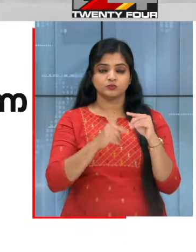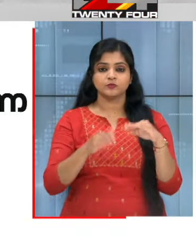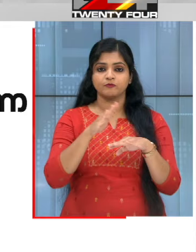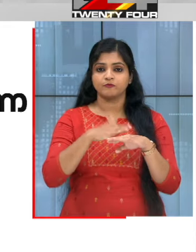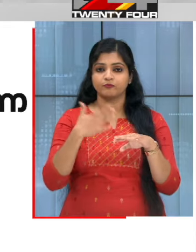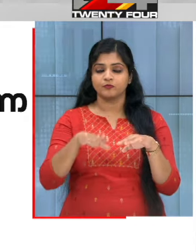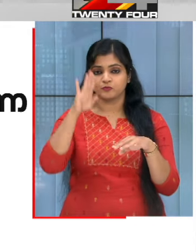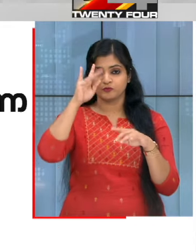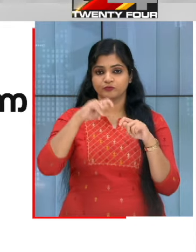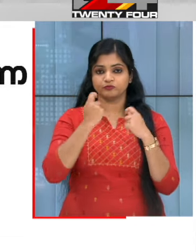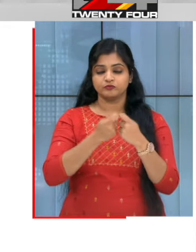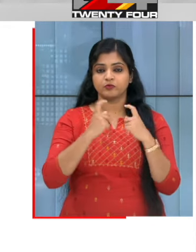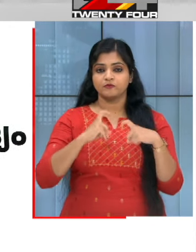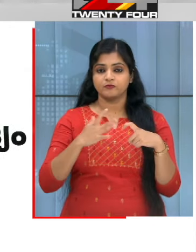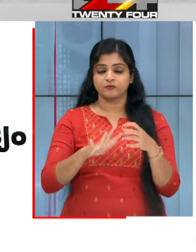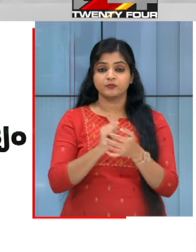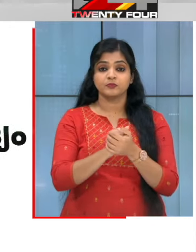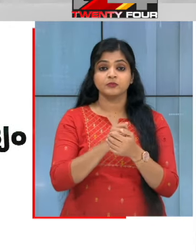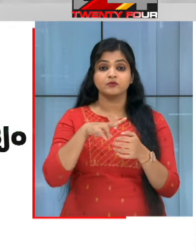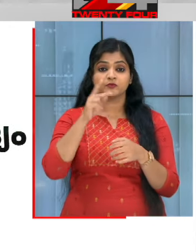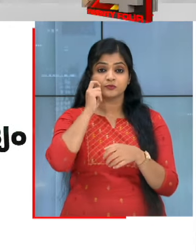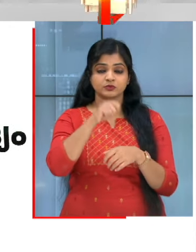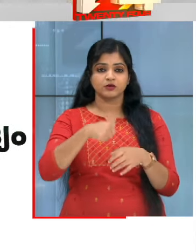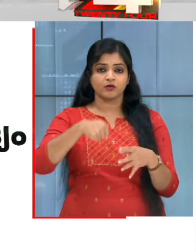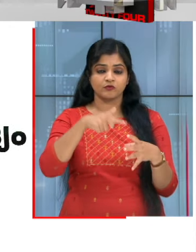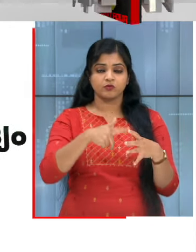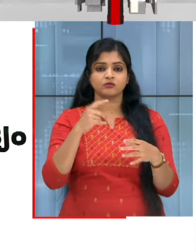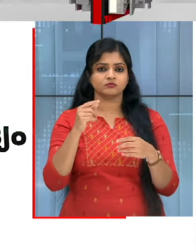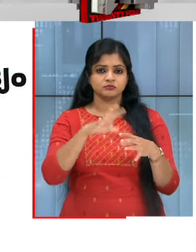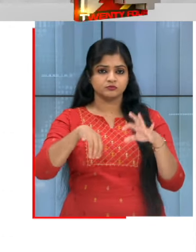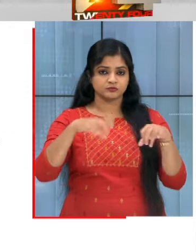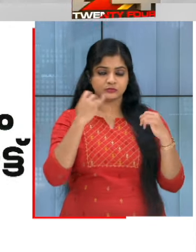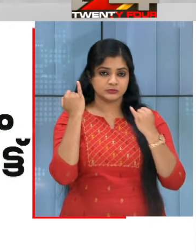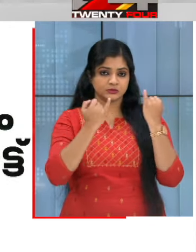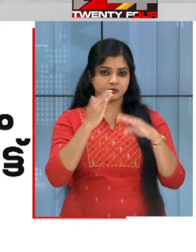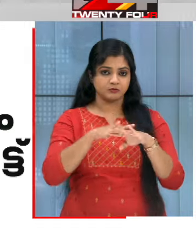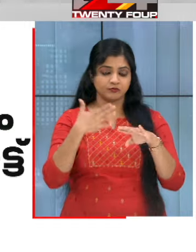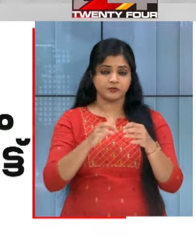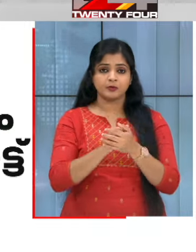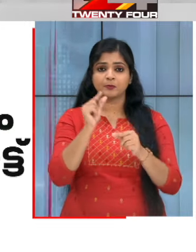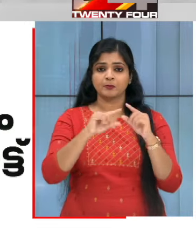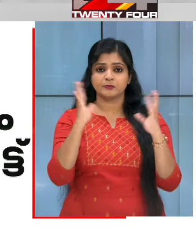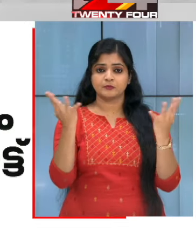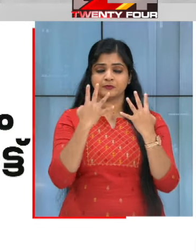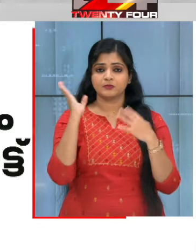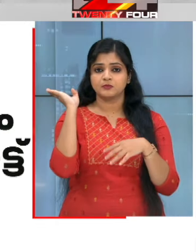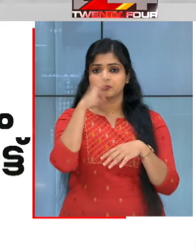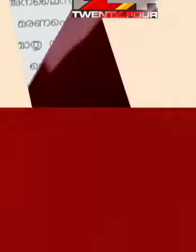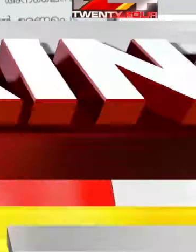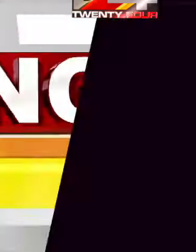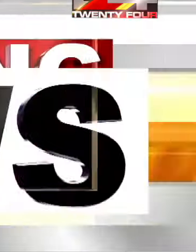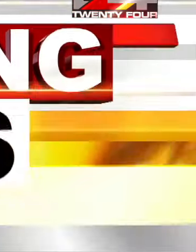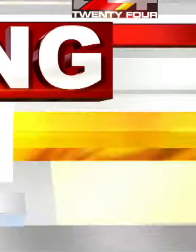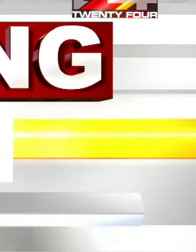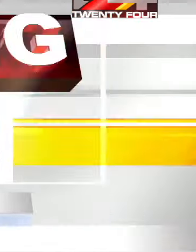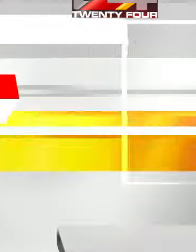പോലീസിന്റെ കണ്ടെത്തൽ. വിശ്വനാഥന്റെ കയ്യിലുണ്ടായിരുന്ന സഞ്ചി പരിശോധിച്ചു. മാത്രവുമല്ല, ഈ ജനമധ്യത്തിൽ വിശ്വനാഥൻ അപമാനിക്കപ്പെട്ടു. എന്തായാലും ഈ